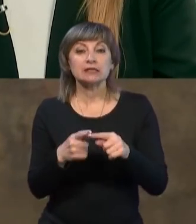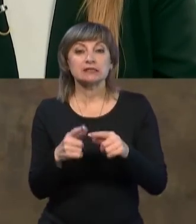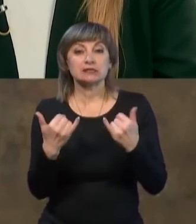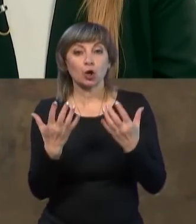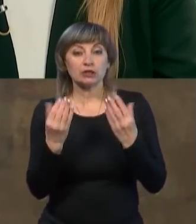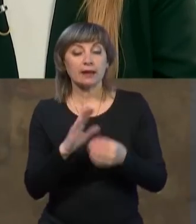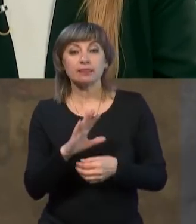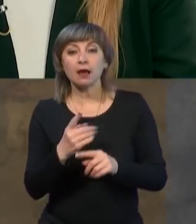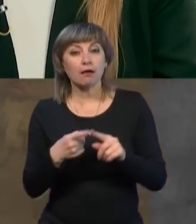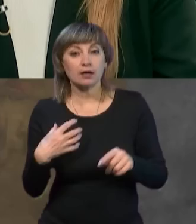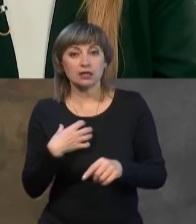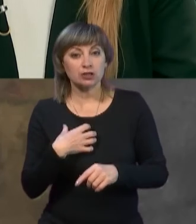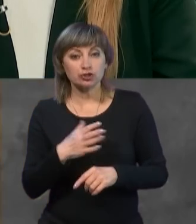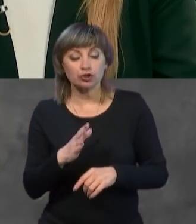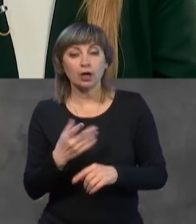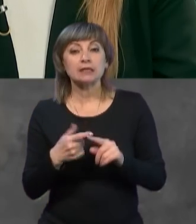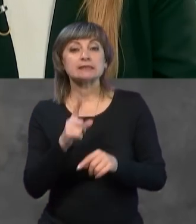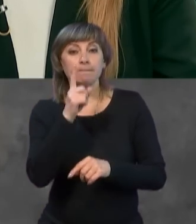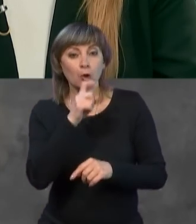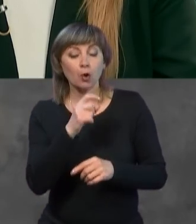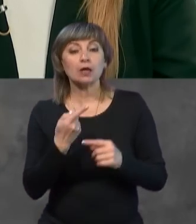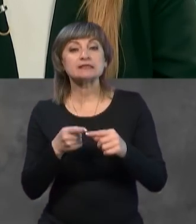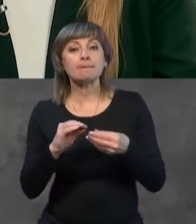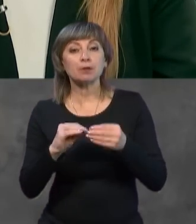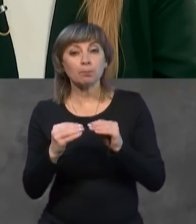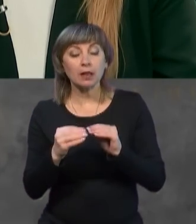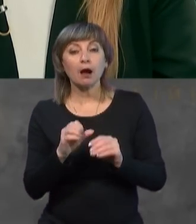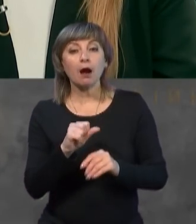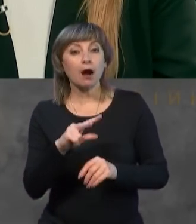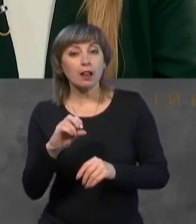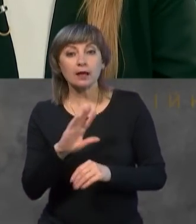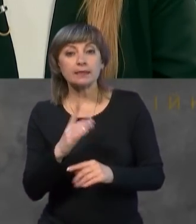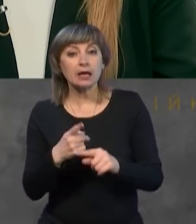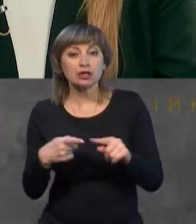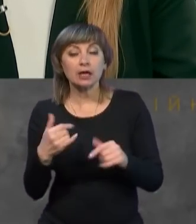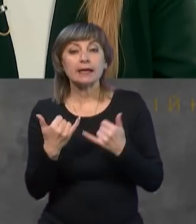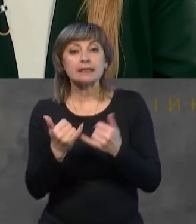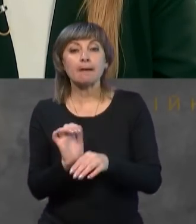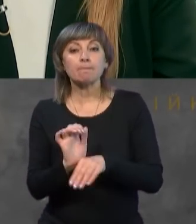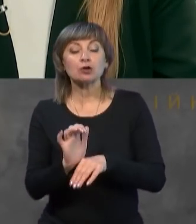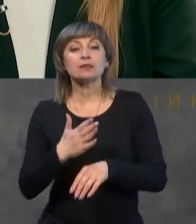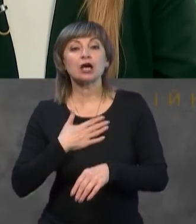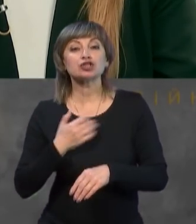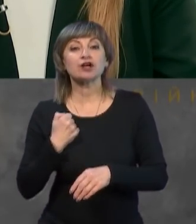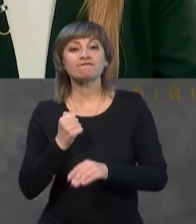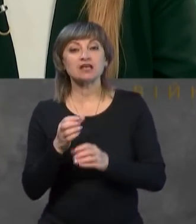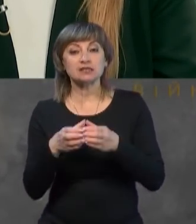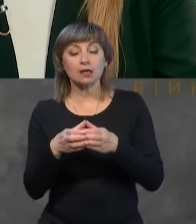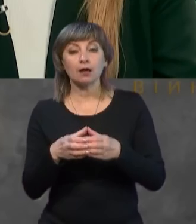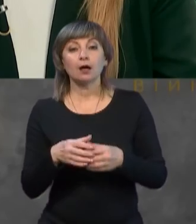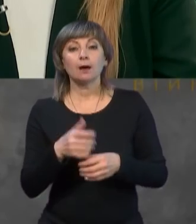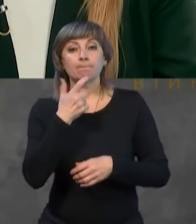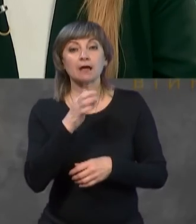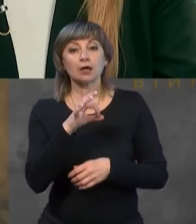день не критично. Це погано, це проблема, але не критично для постачання наших військ. Пане Олеже,